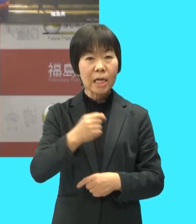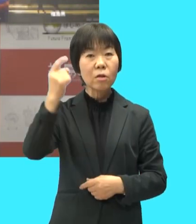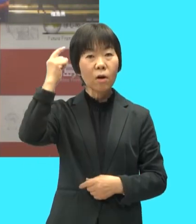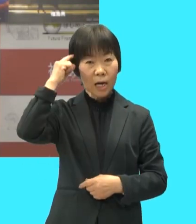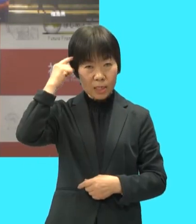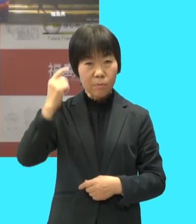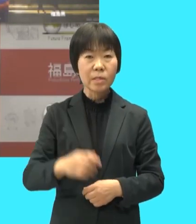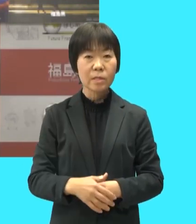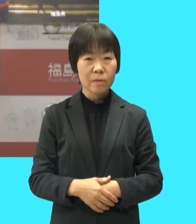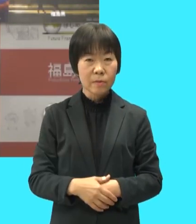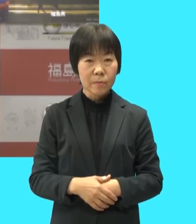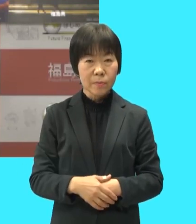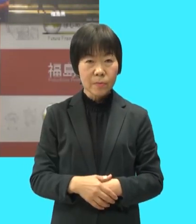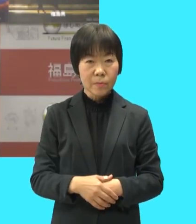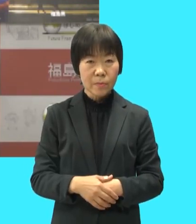考えております。